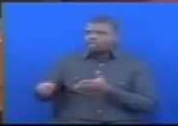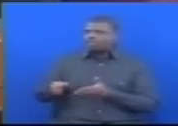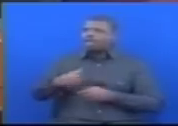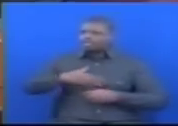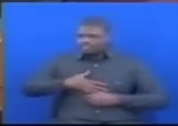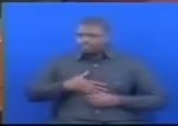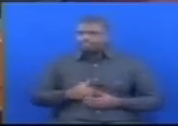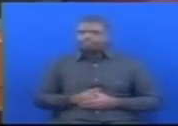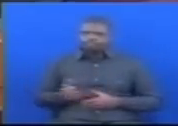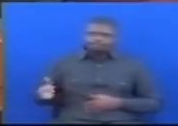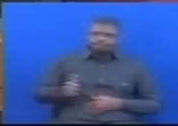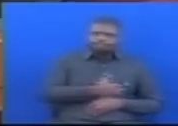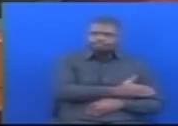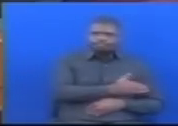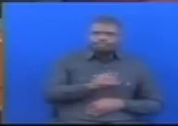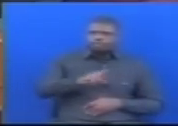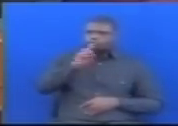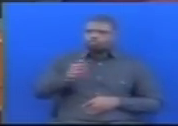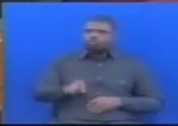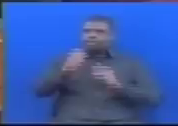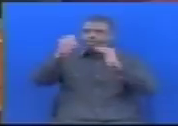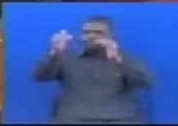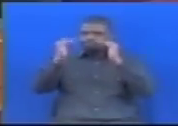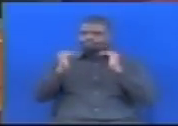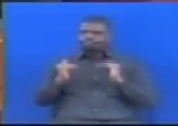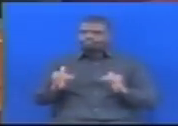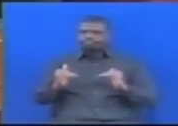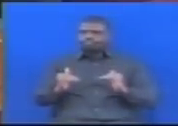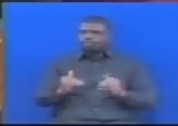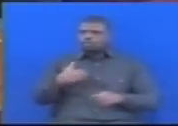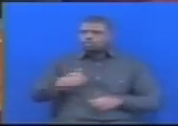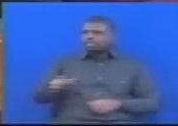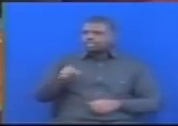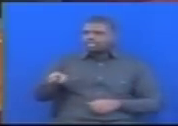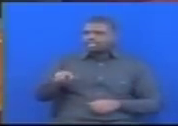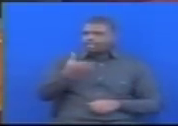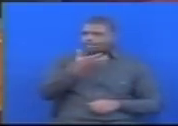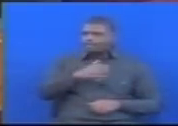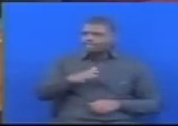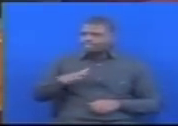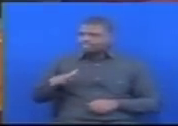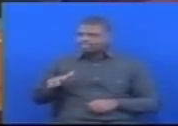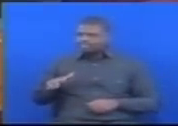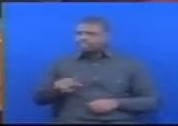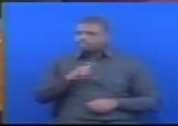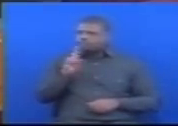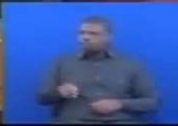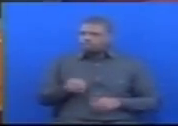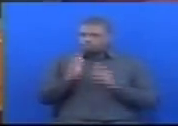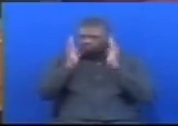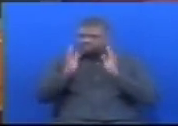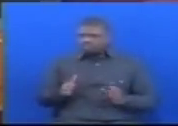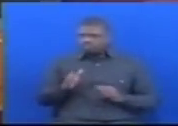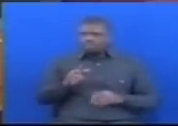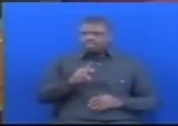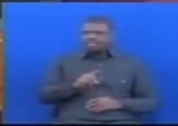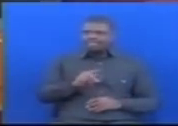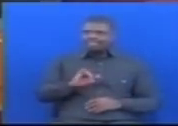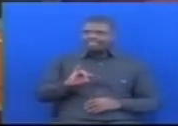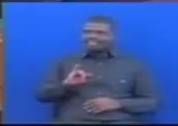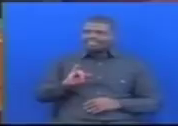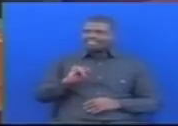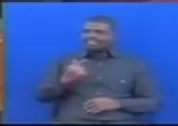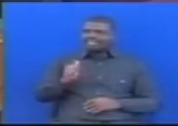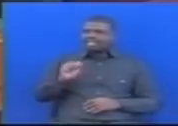Asante. Asante, tuendelee na swali linalofuata Mheshimiwa Bunge. Bado tuko wizara hii ya maji. Litaulizwa na Mheshimiwa Danstan Luka Kitandula, mbunge